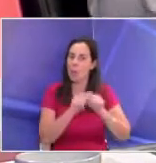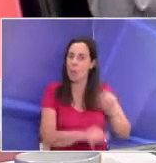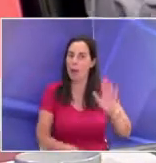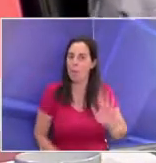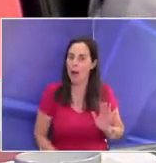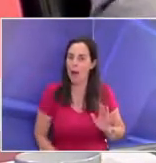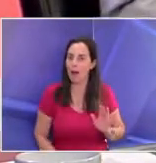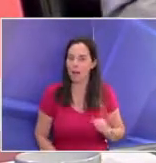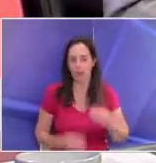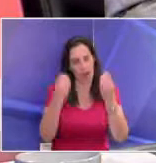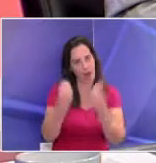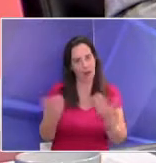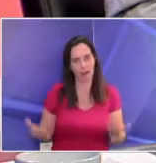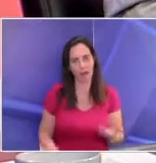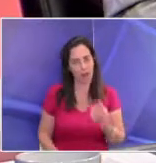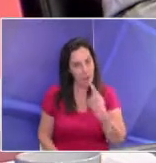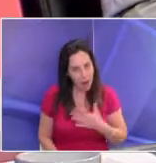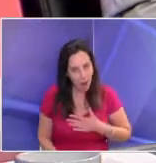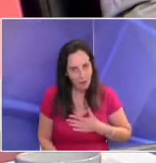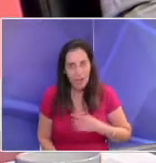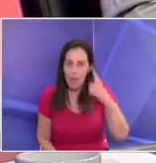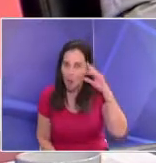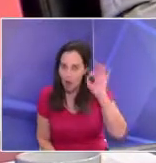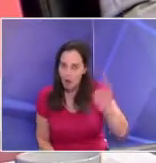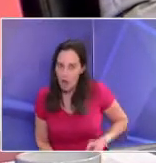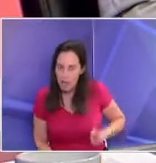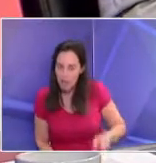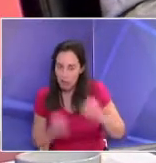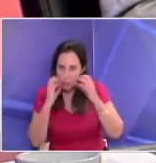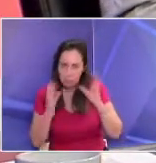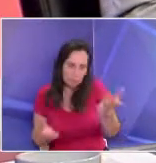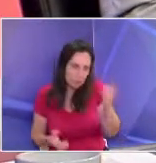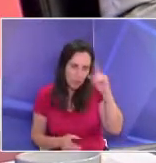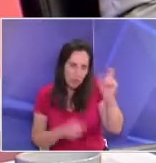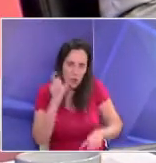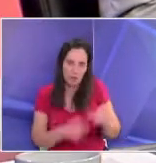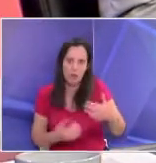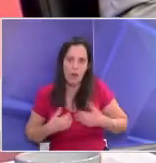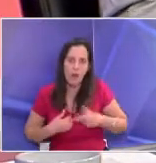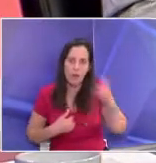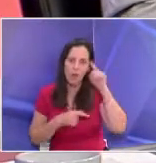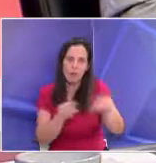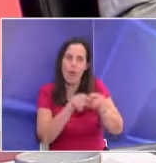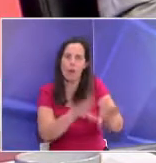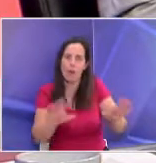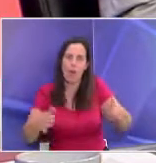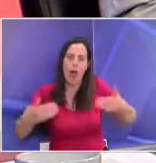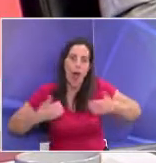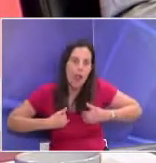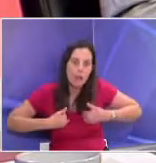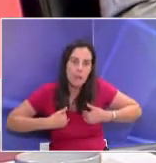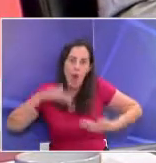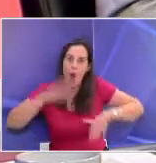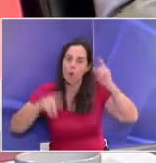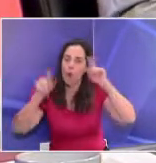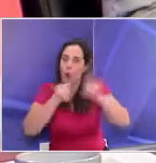אבל אמרתי, זה לא זאת דעה אישית של מישהו. אבל אמרתי, זו דעתה, זו דעה של אנשים מסוימים. אני לא חושב כמוה. לא, אני לא...